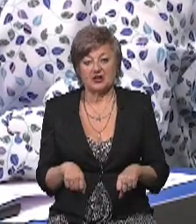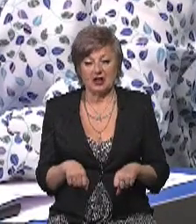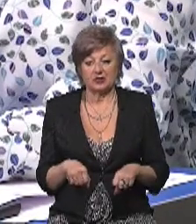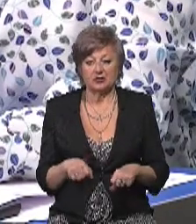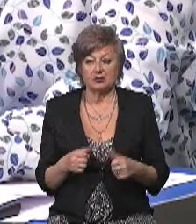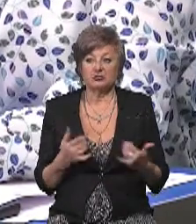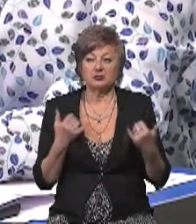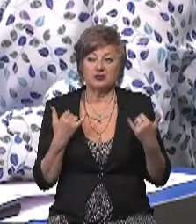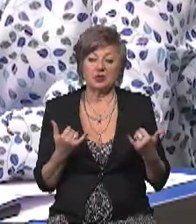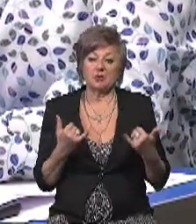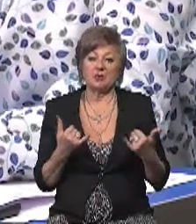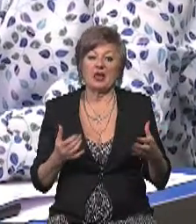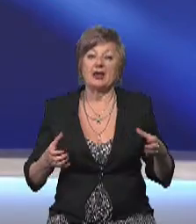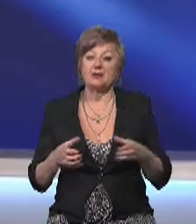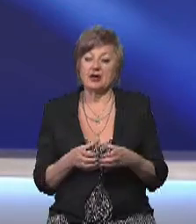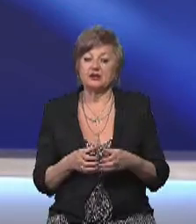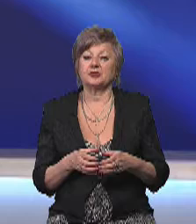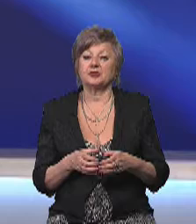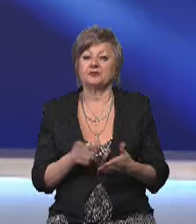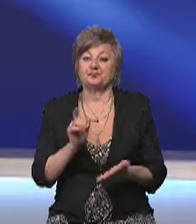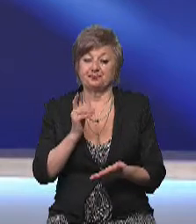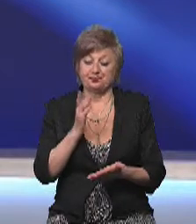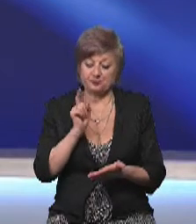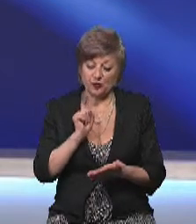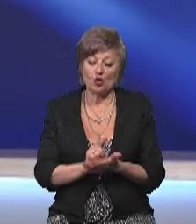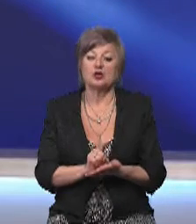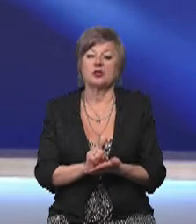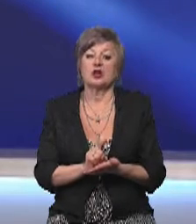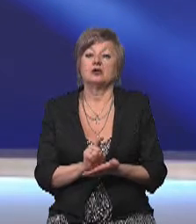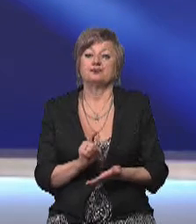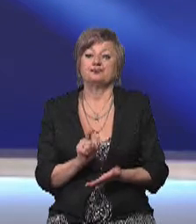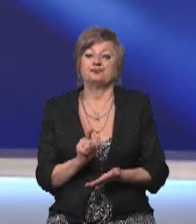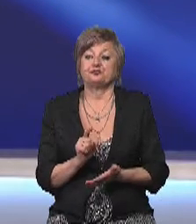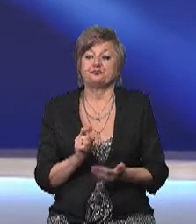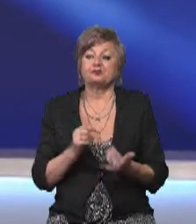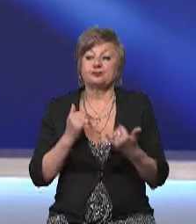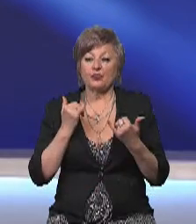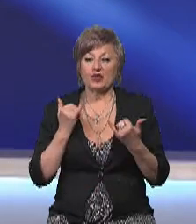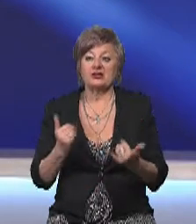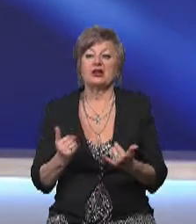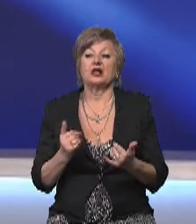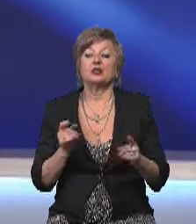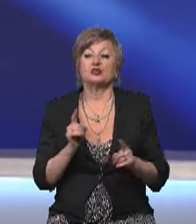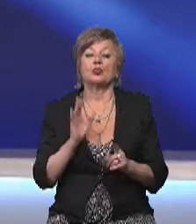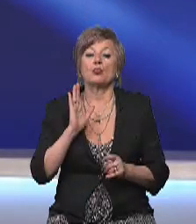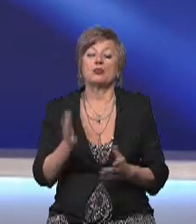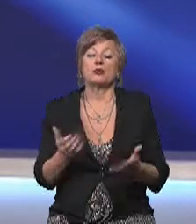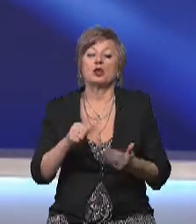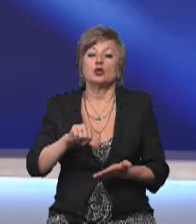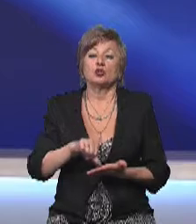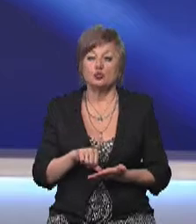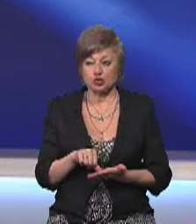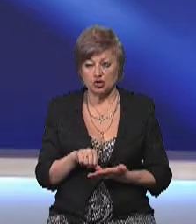тепер партійна належність буде обов'язковою для структурування того, політичної. Для того, хто буде брати